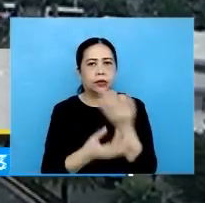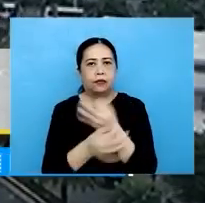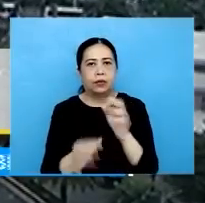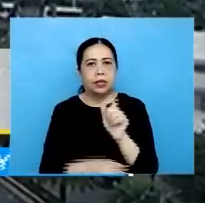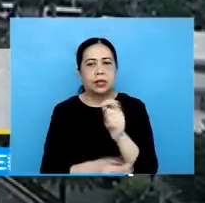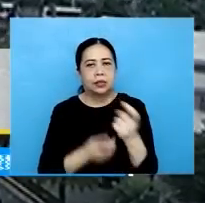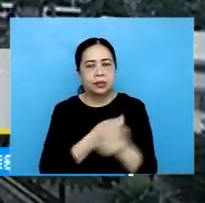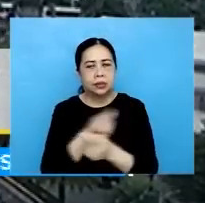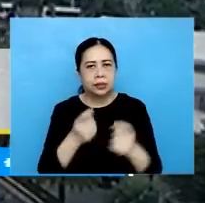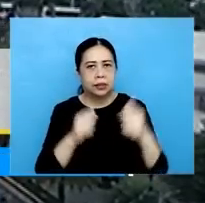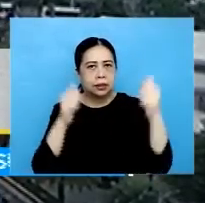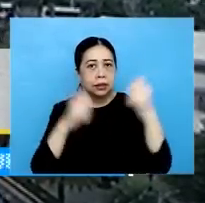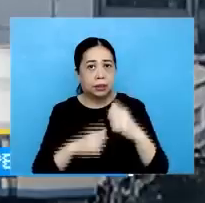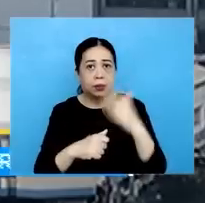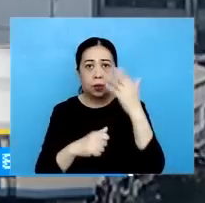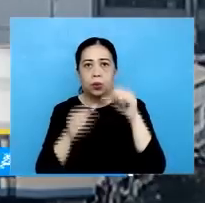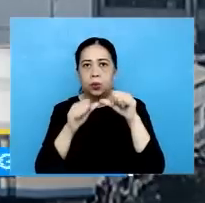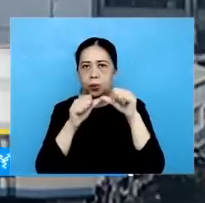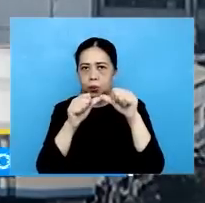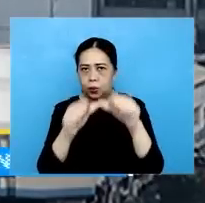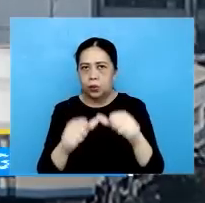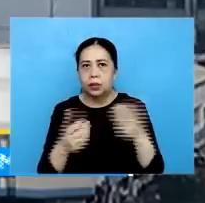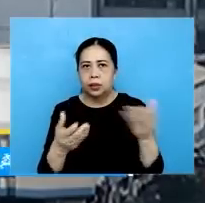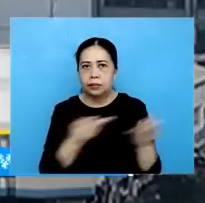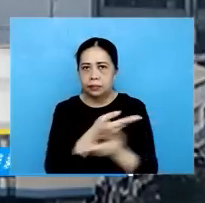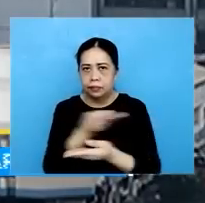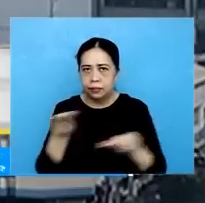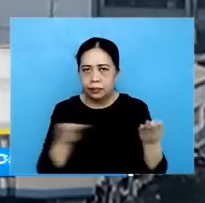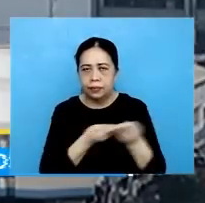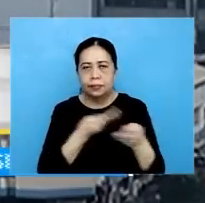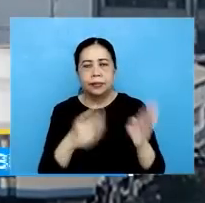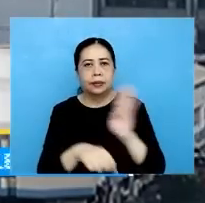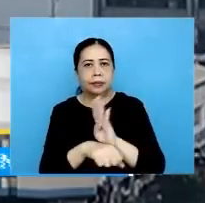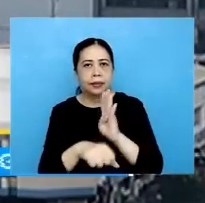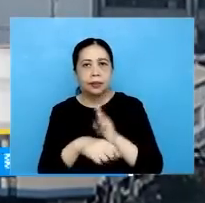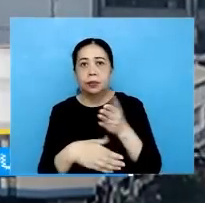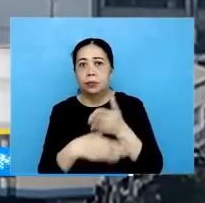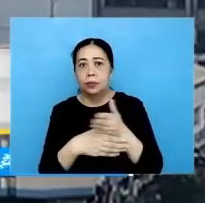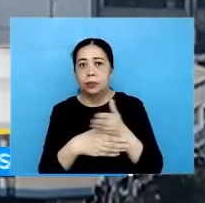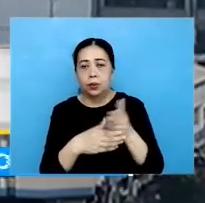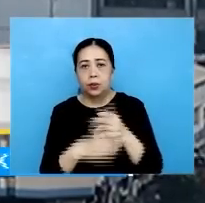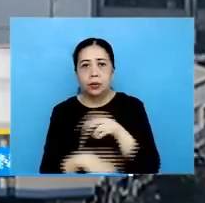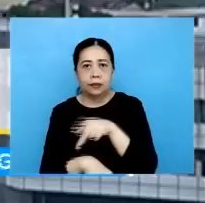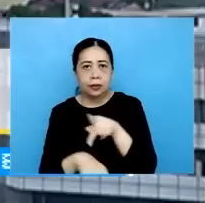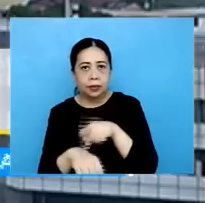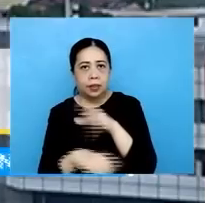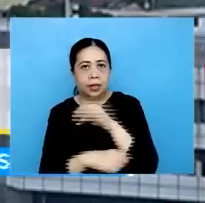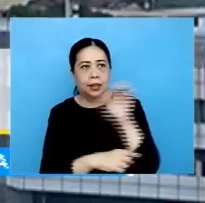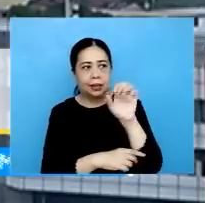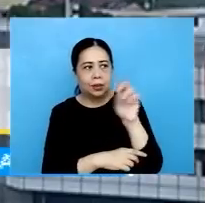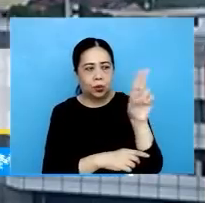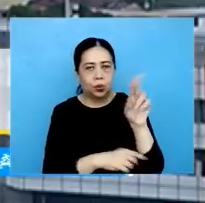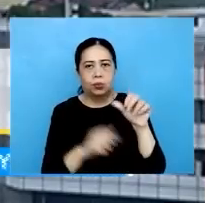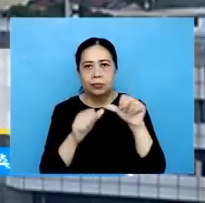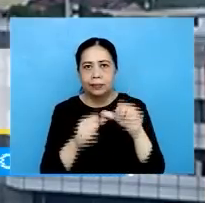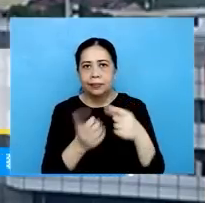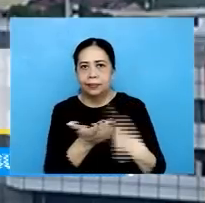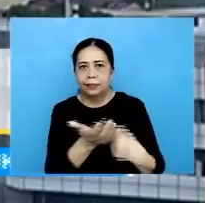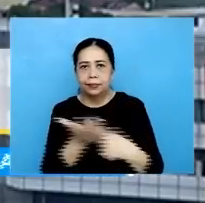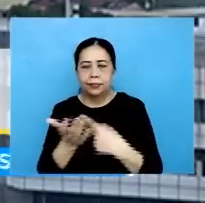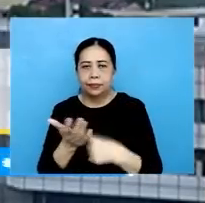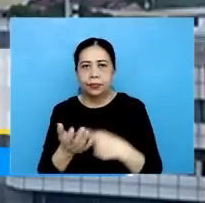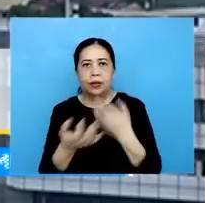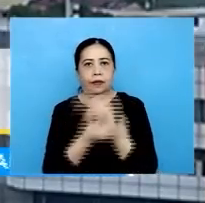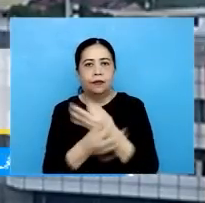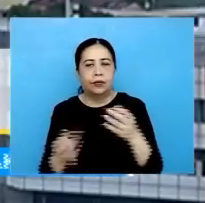dahil magtutuloy-tuloy ang daloy ng kalakal sa pagitan ng Pilipinas at EU. Nagsimula ang negosasyon para sa free trade